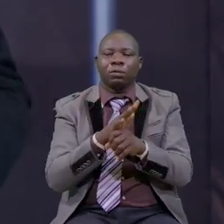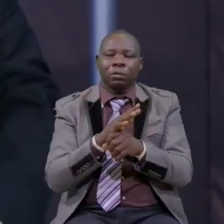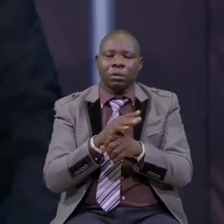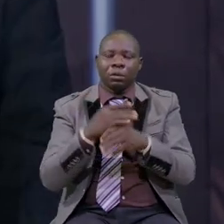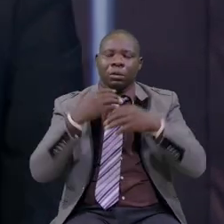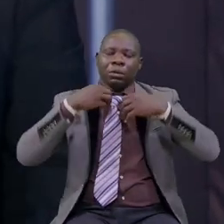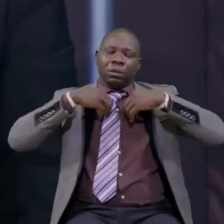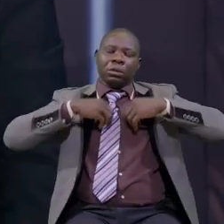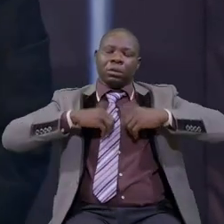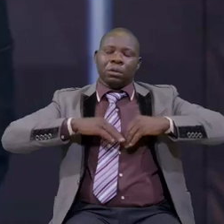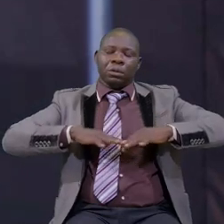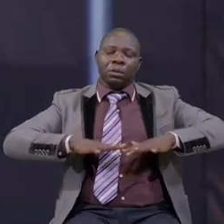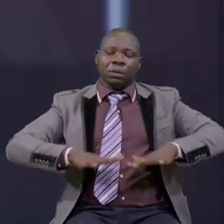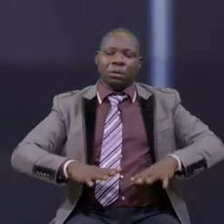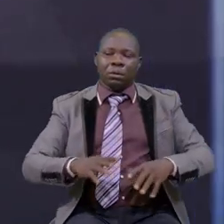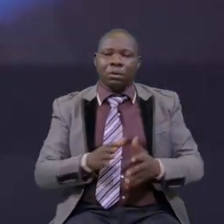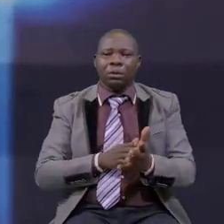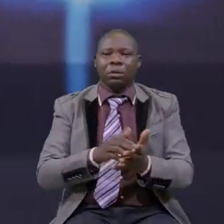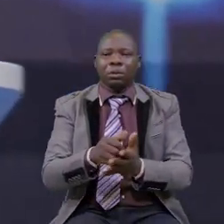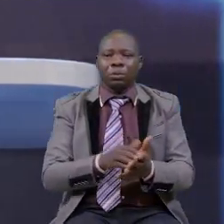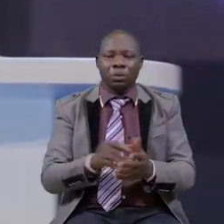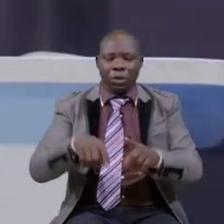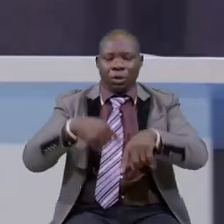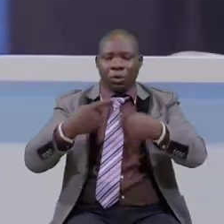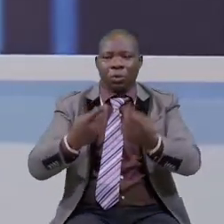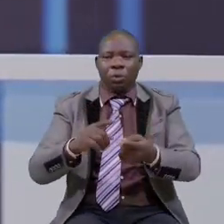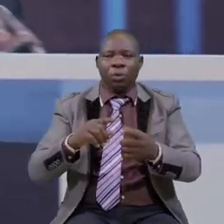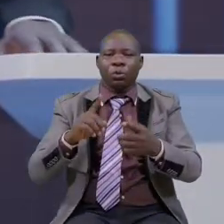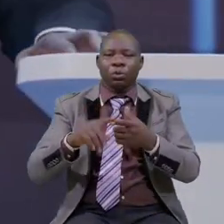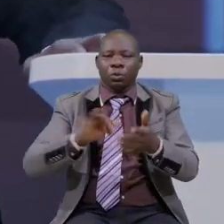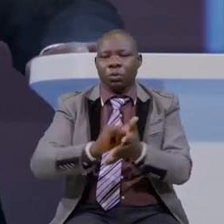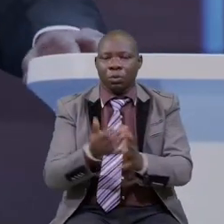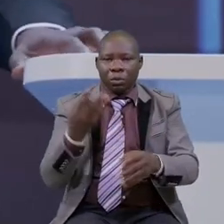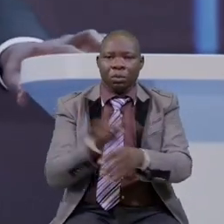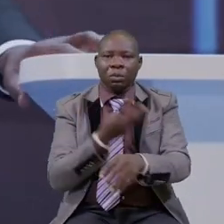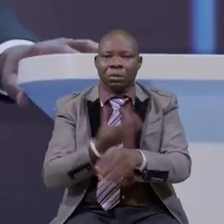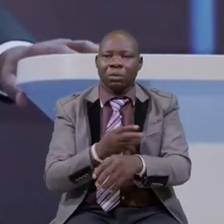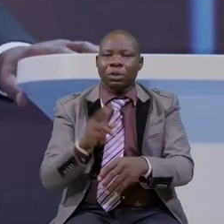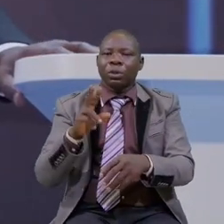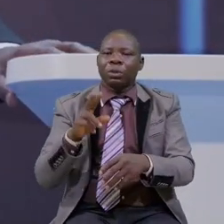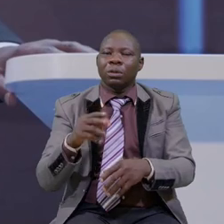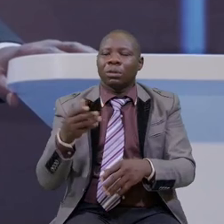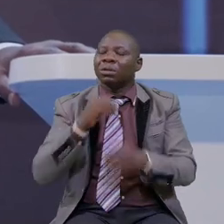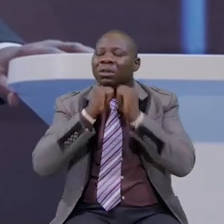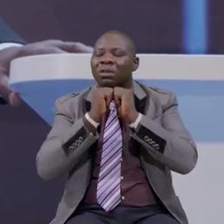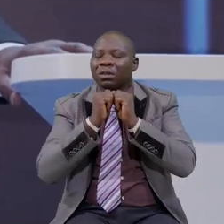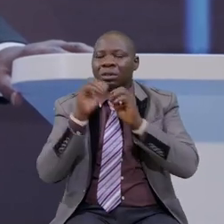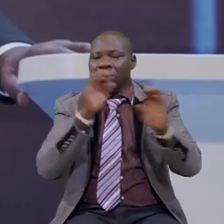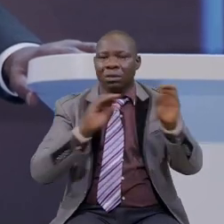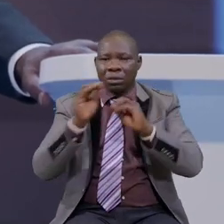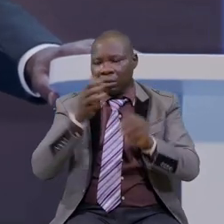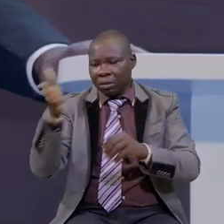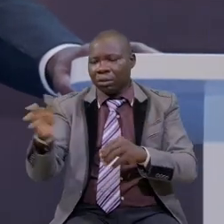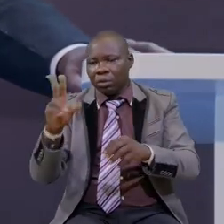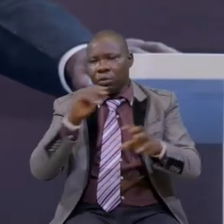êtes chagriné, vous êtes endeuillé. Allez dans ces livres de mathématiques, ouvrez-les. S'il n'y a pas d'espérance là-bas. Il n'y a